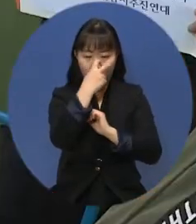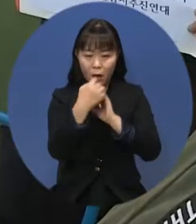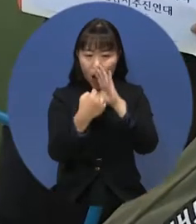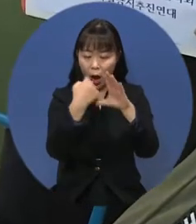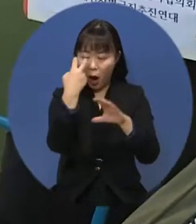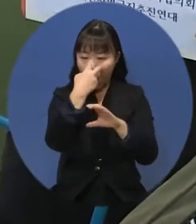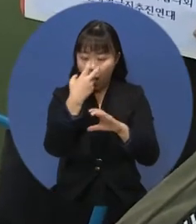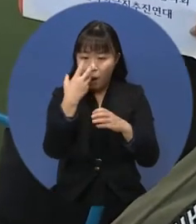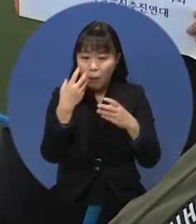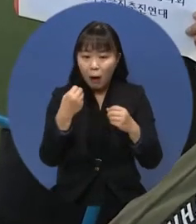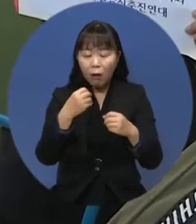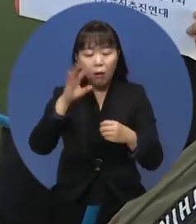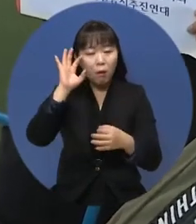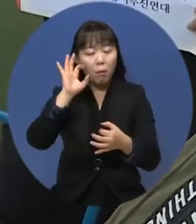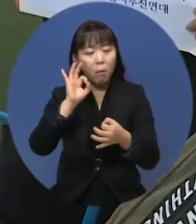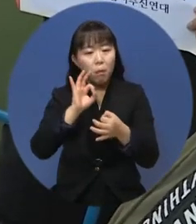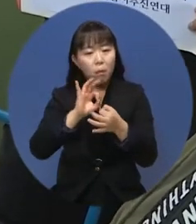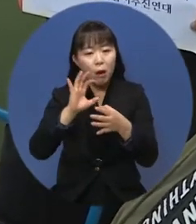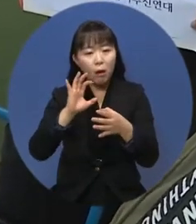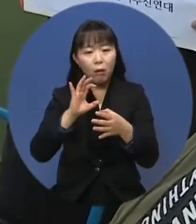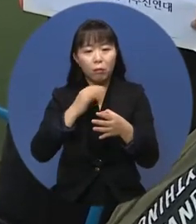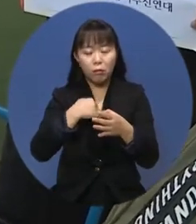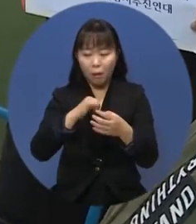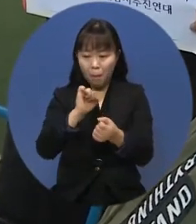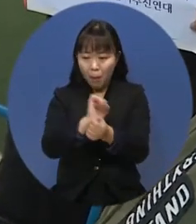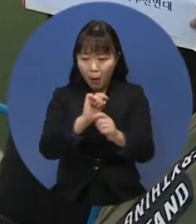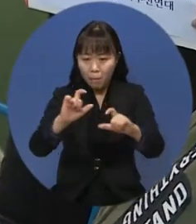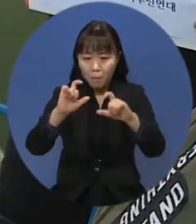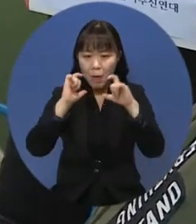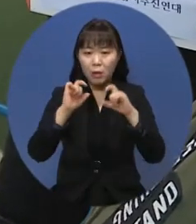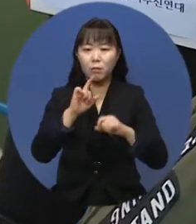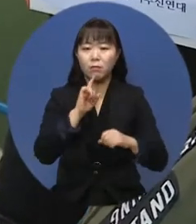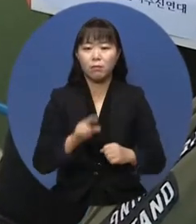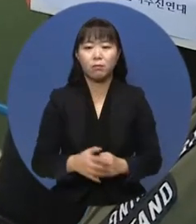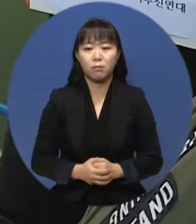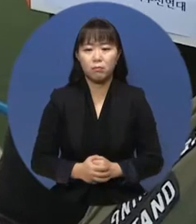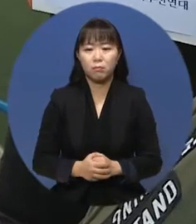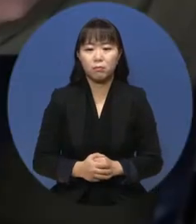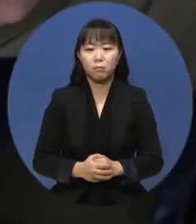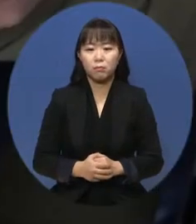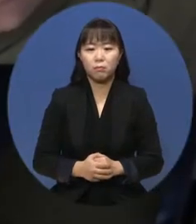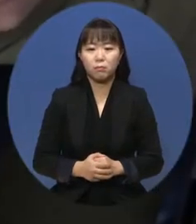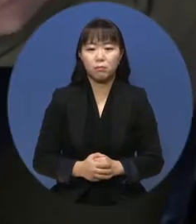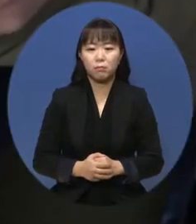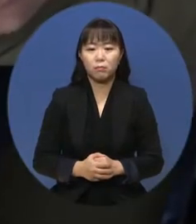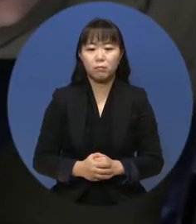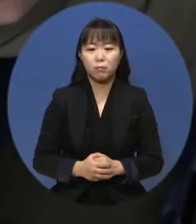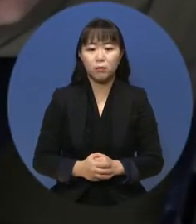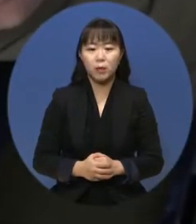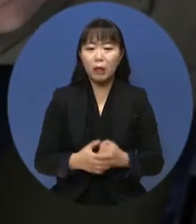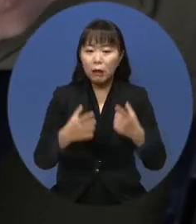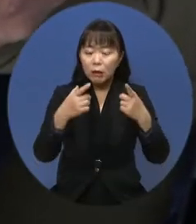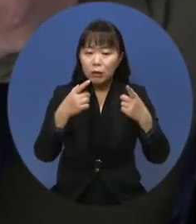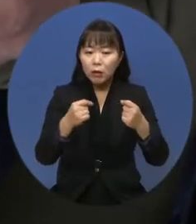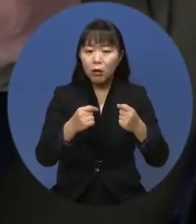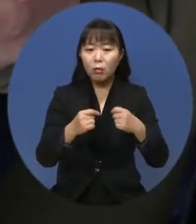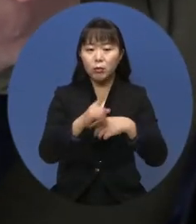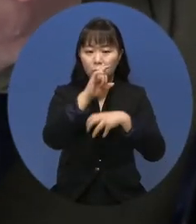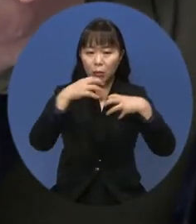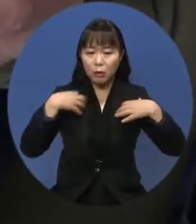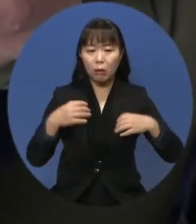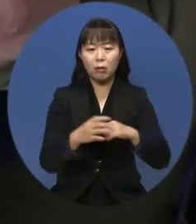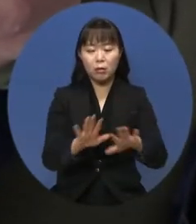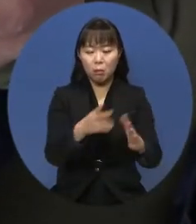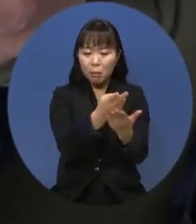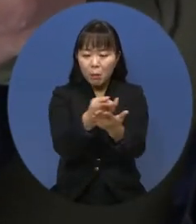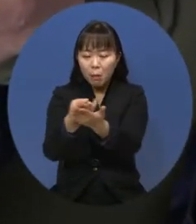따라 예상치 못하게 확진을 결정을 받게 됐다고 말했습니다 학다리 덜 보건당국으로부터 병상이